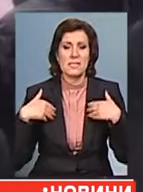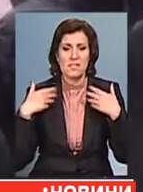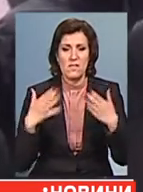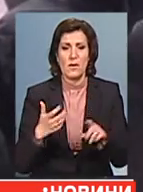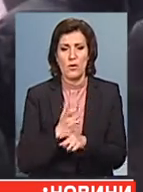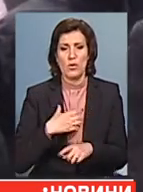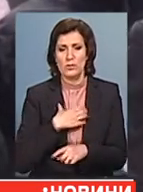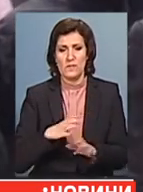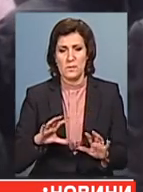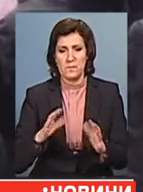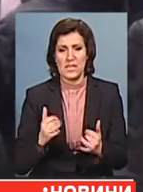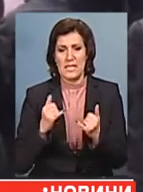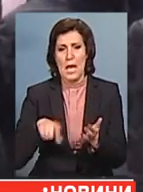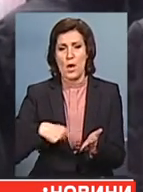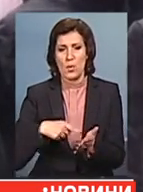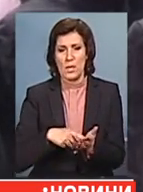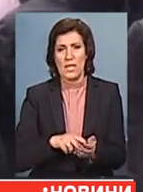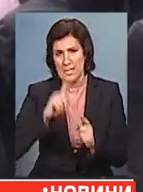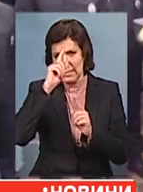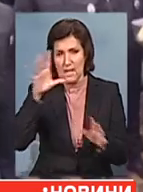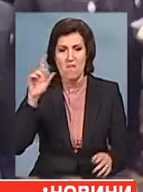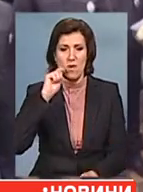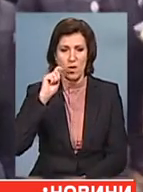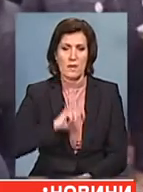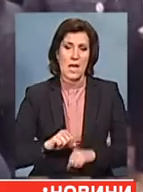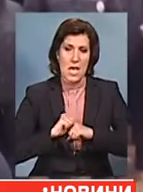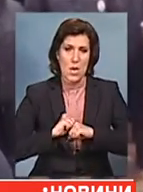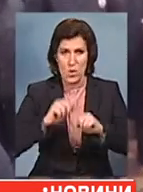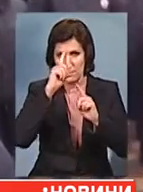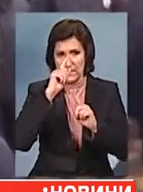всем. Это очень важный момент для города. Слава Украине! Героям слава!